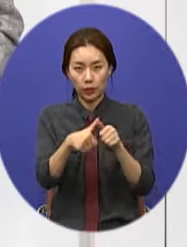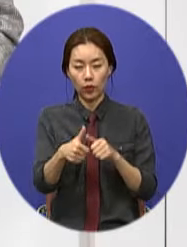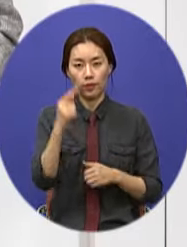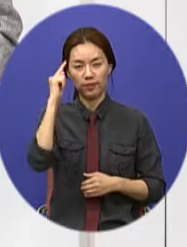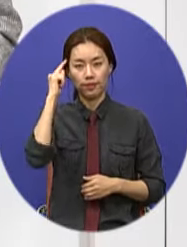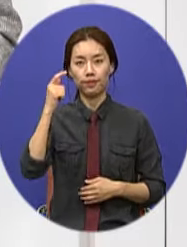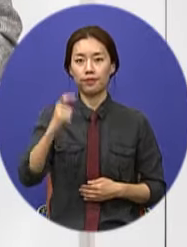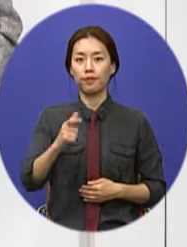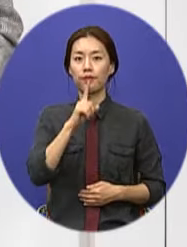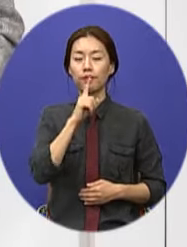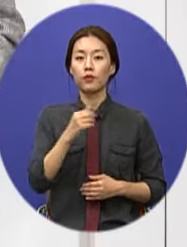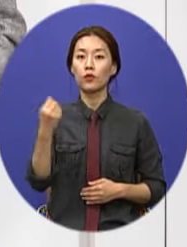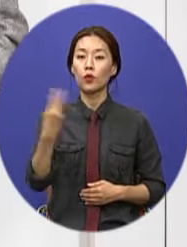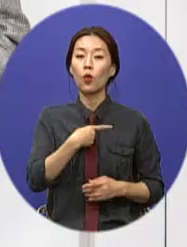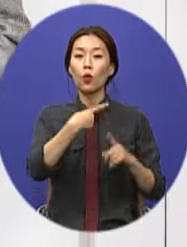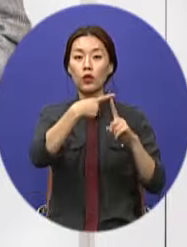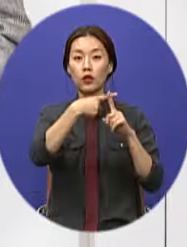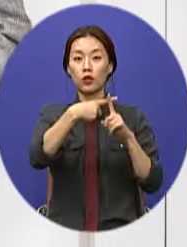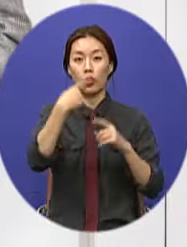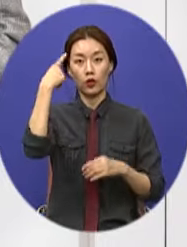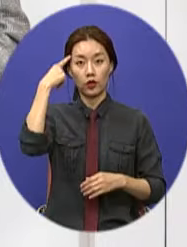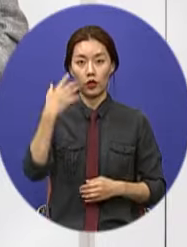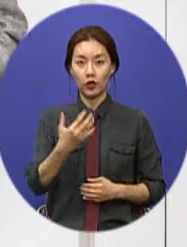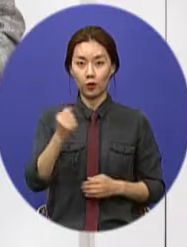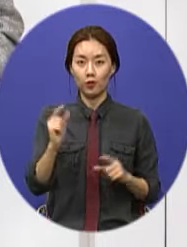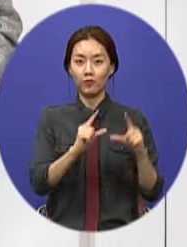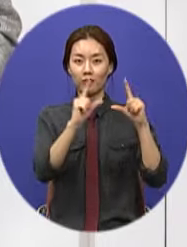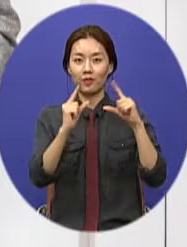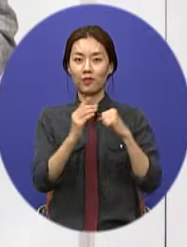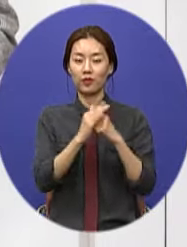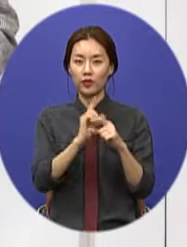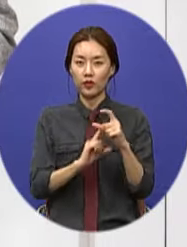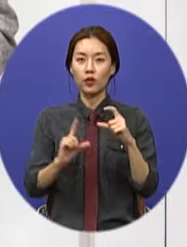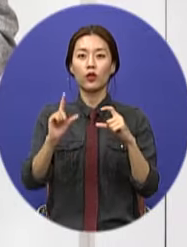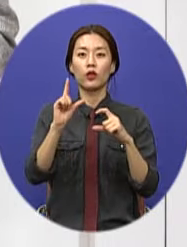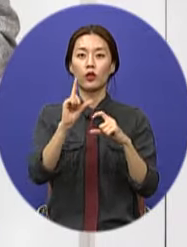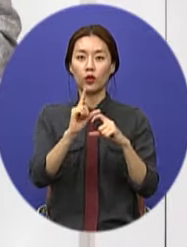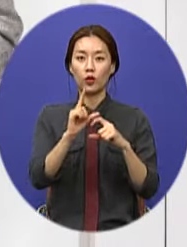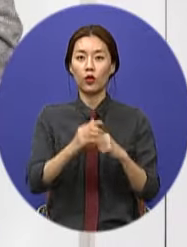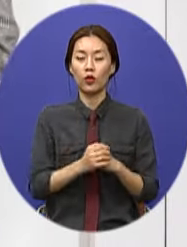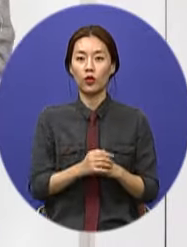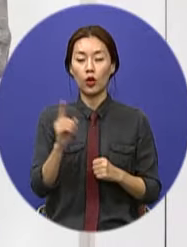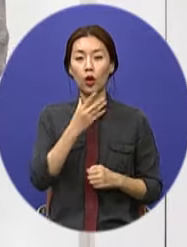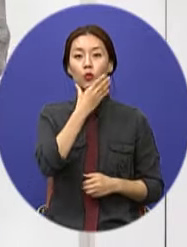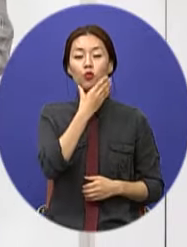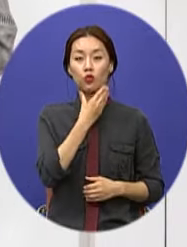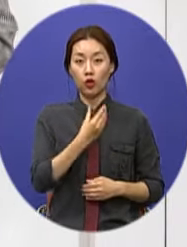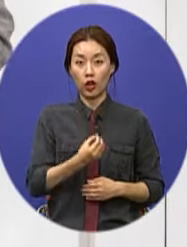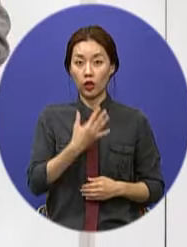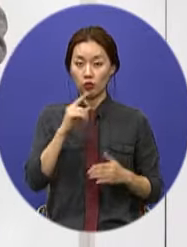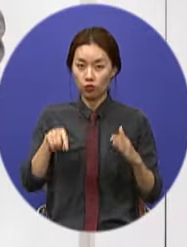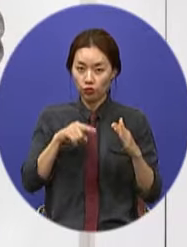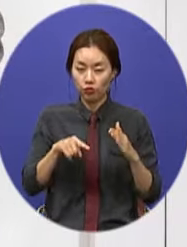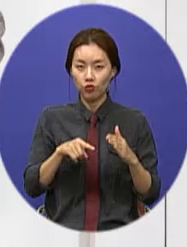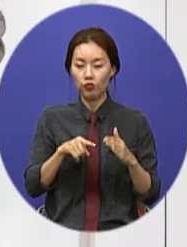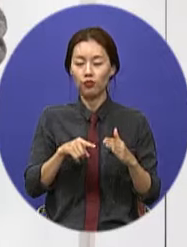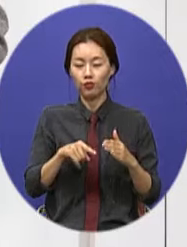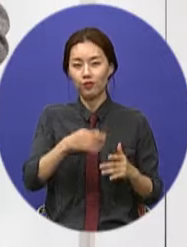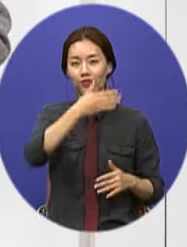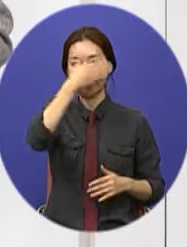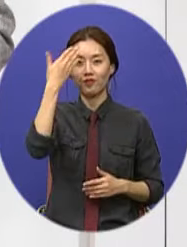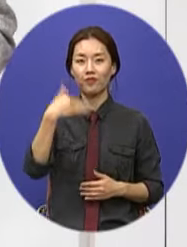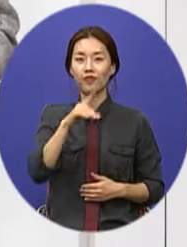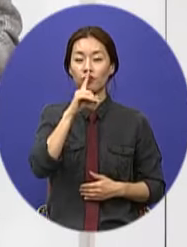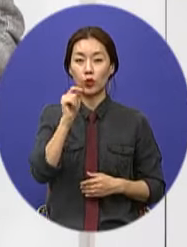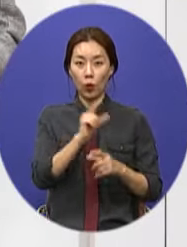네. 그리고 네. 또 긍정적인 사고방식으로 사시니까 더더욱 불행 중 다행이 아닌가 이렇게 생각을 합니다. 맞습니다. 네. 조금